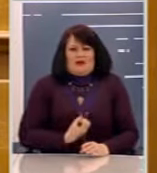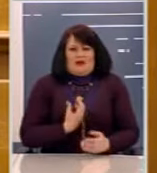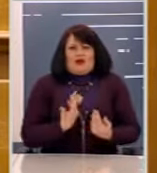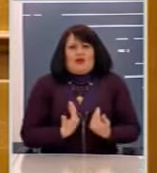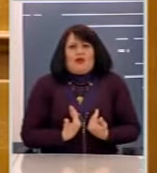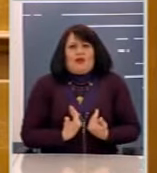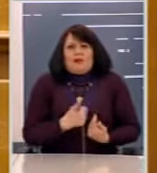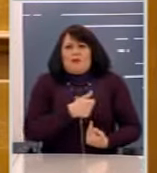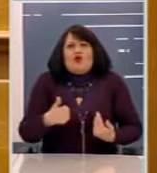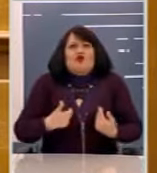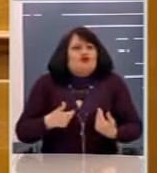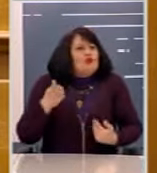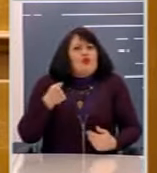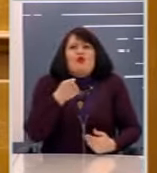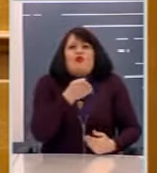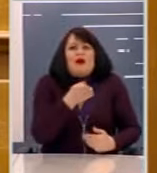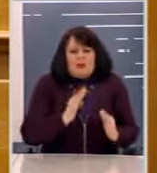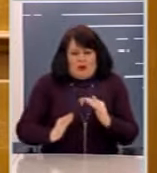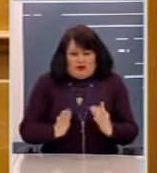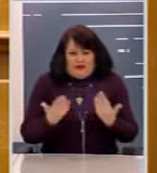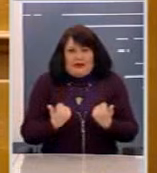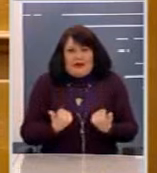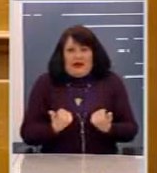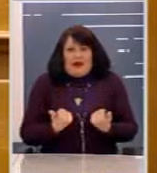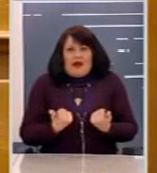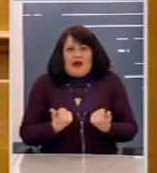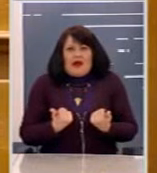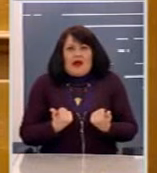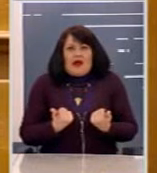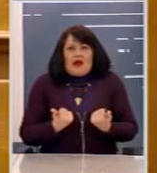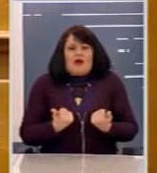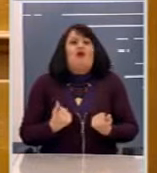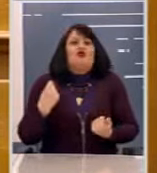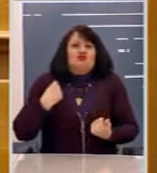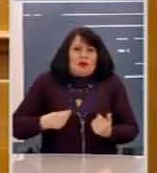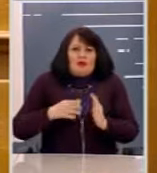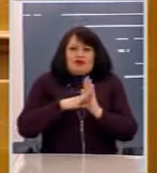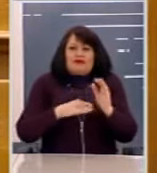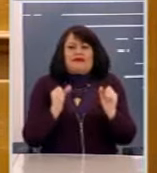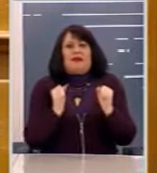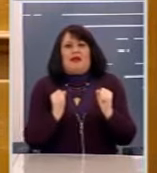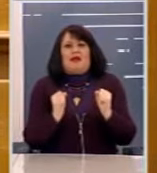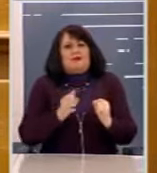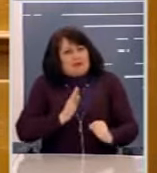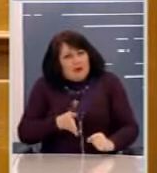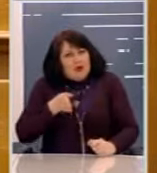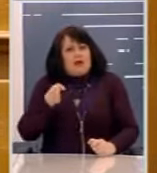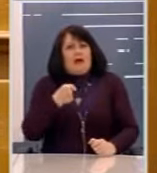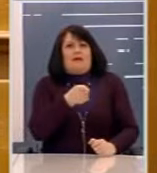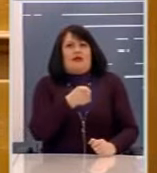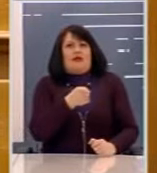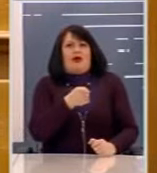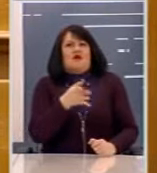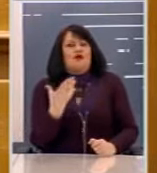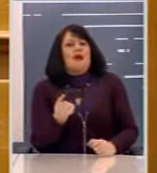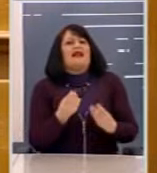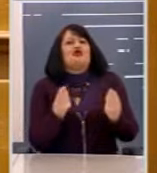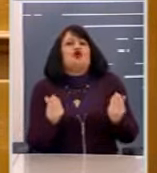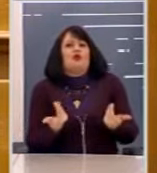είναι μόνος, απροστάτευτος και ανοχήρωτος μέσα στο δημόσιο σύστημα υγείας, αλλά ότι υπάρχει ένας